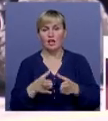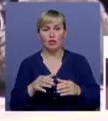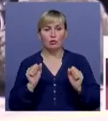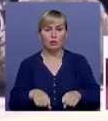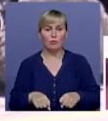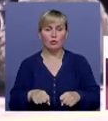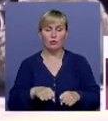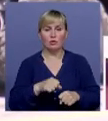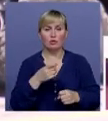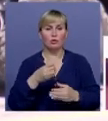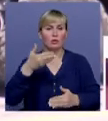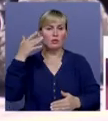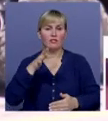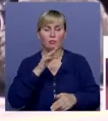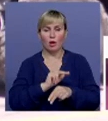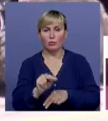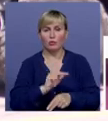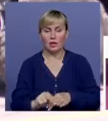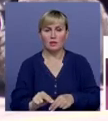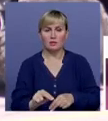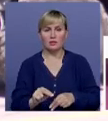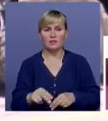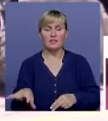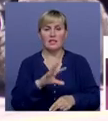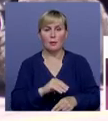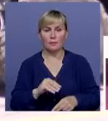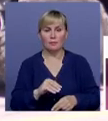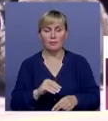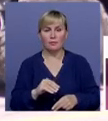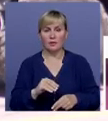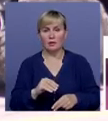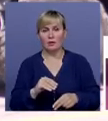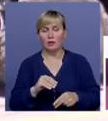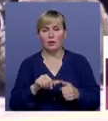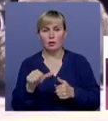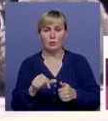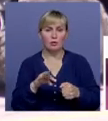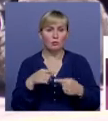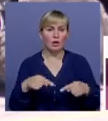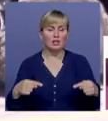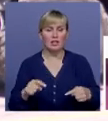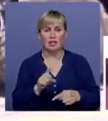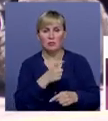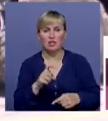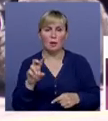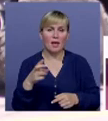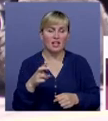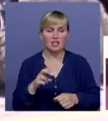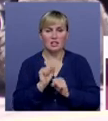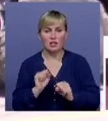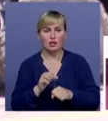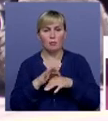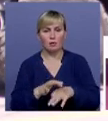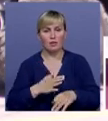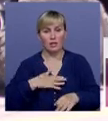сказать, с курсантских времен обучается всем делу именно по радиохимической и биологической защите. Проводятся занятия